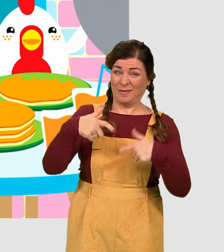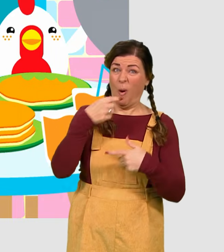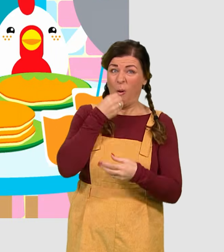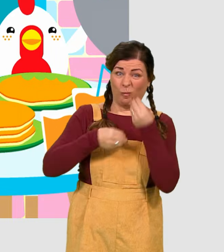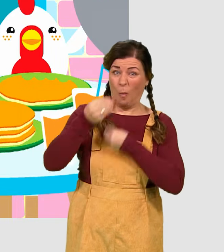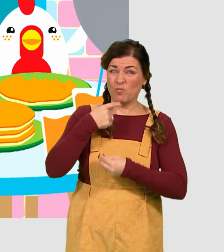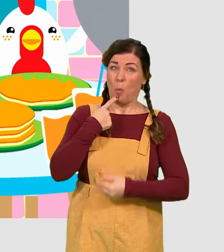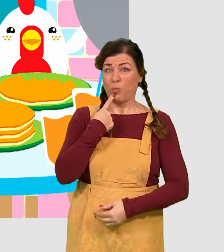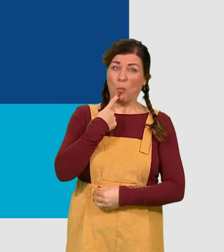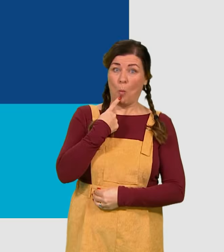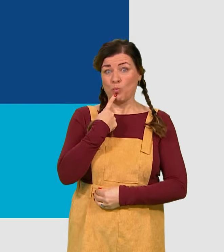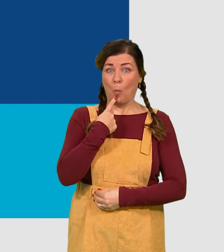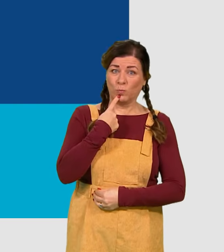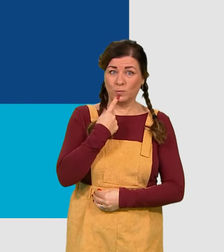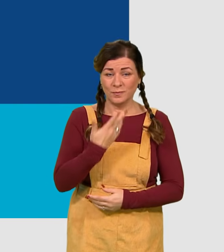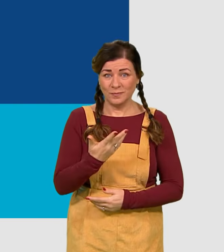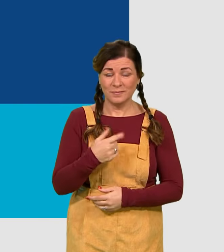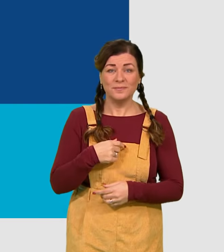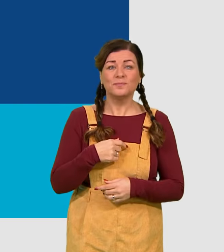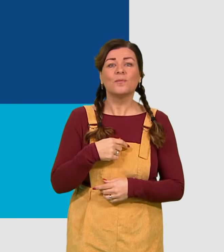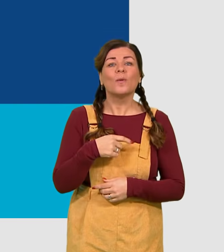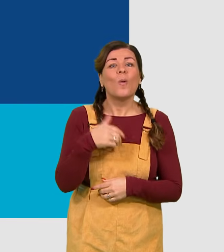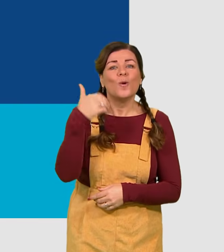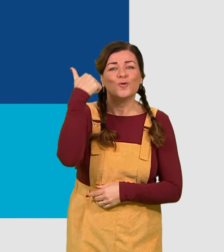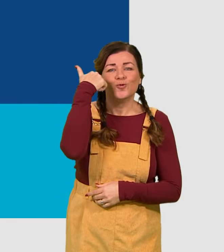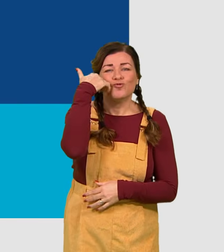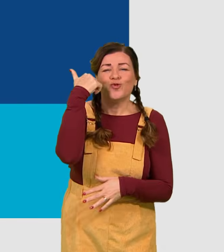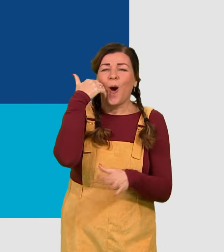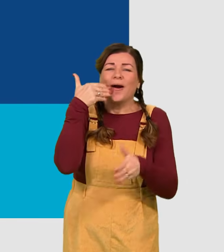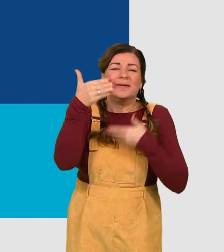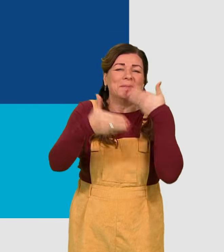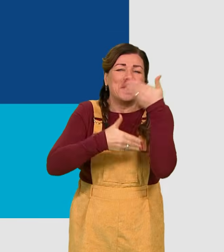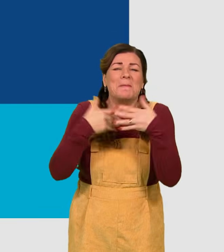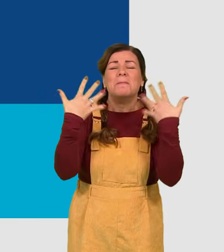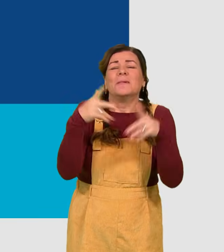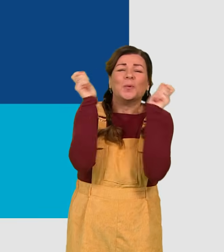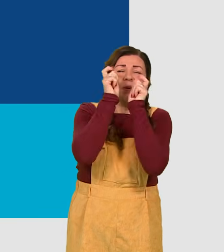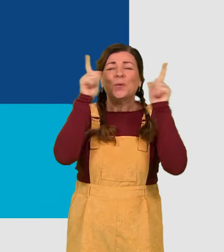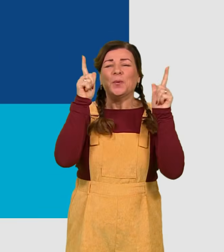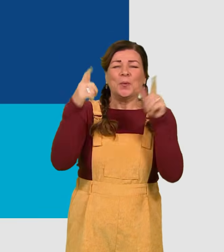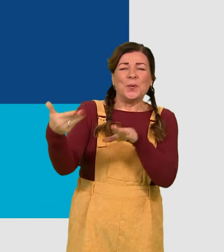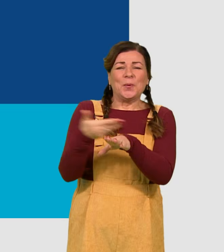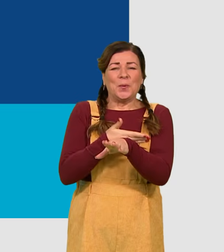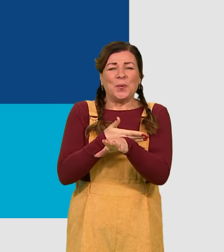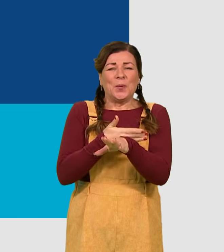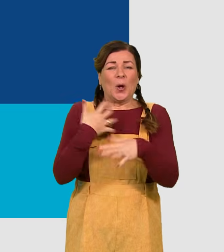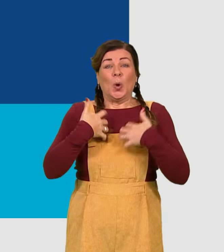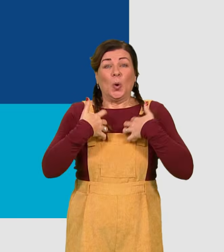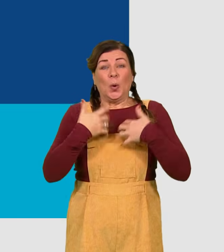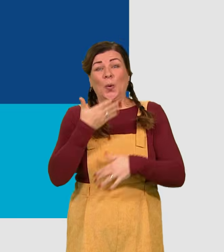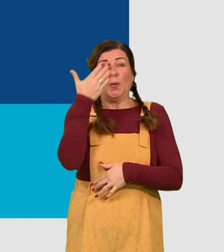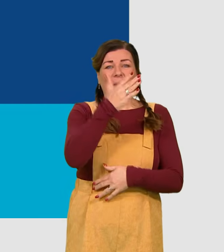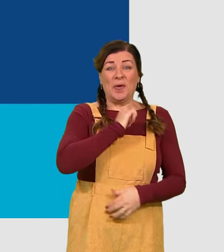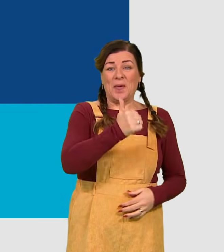crempog arall. Eglurodd triog ei bod hi wedi deffro'n gynnar ac wedi mynd allan i'r fferm i